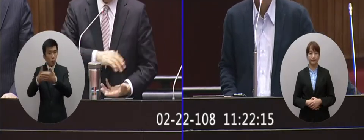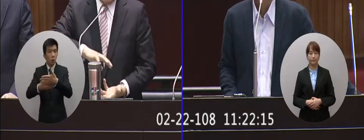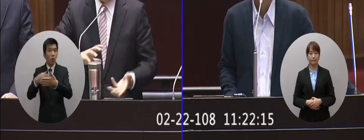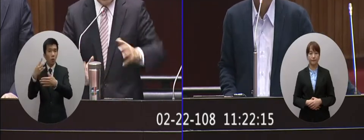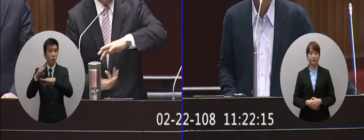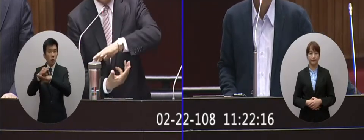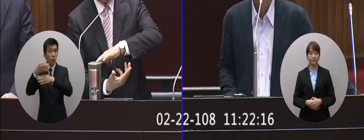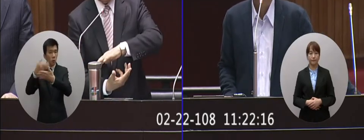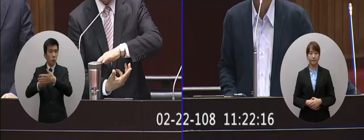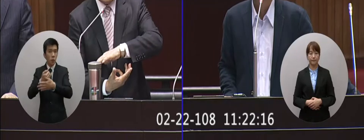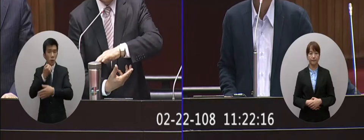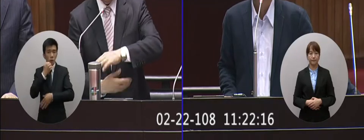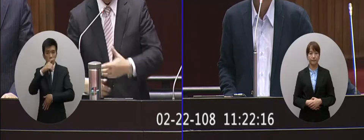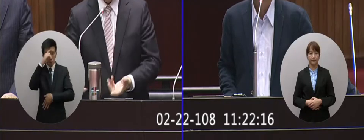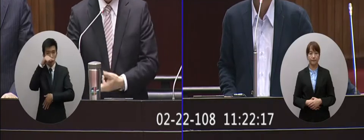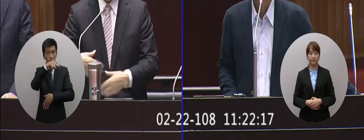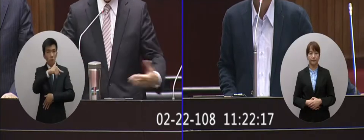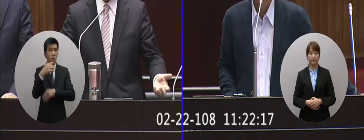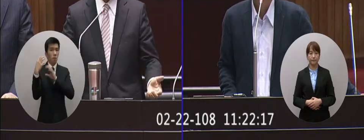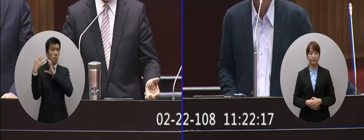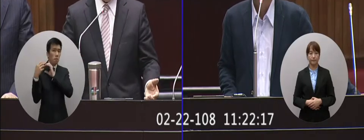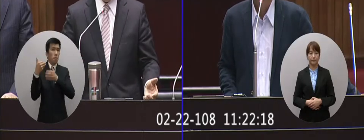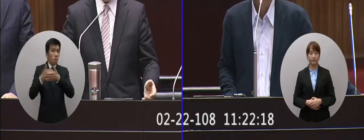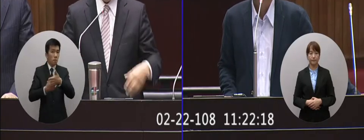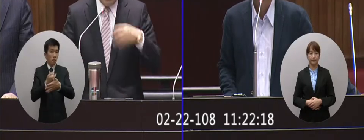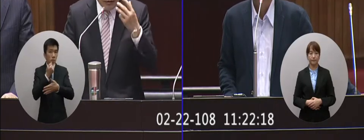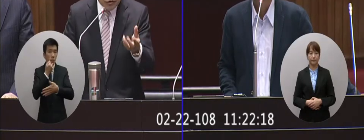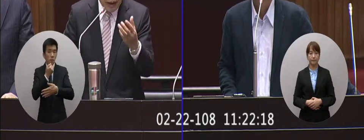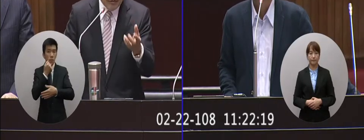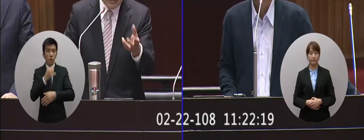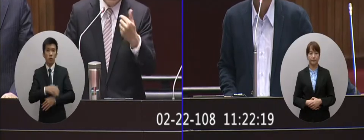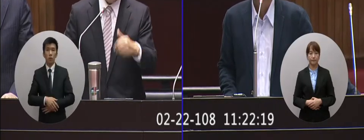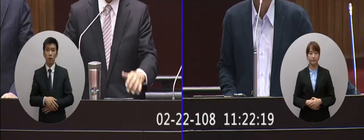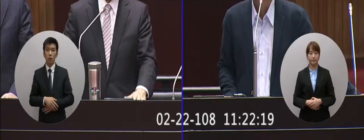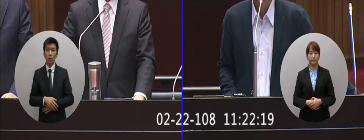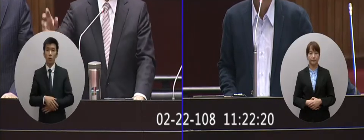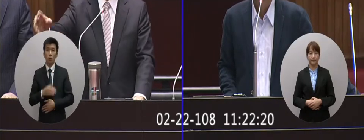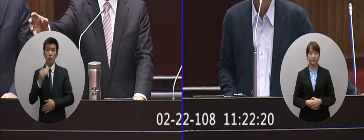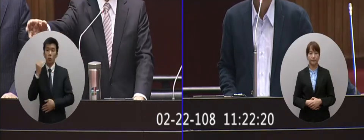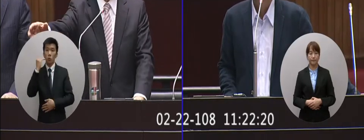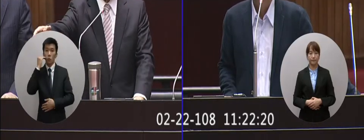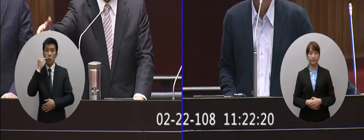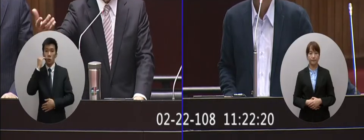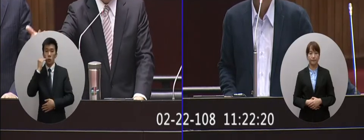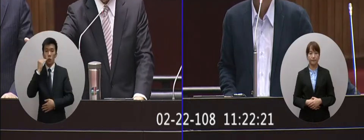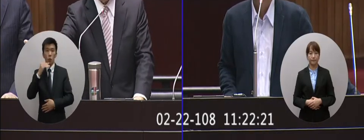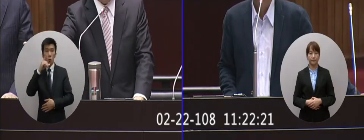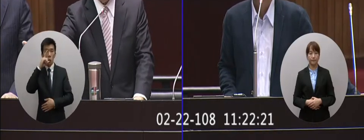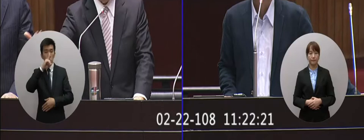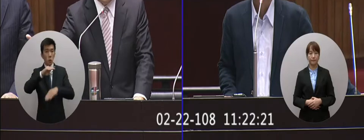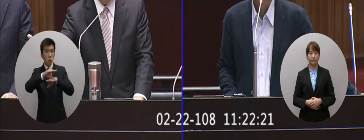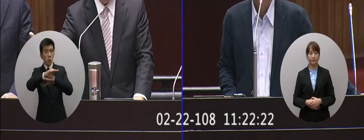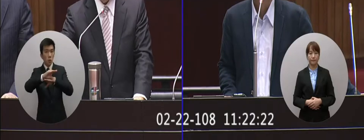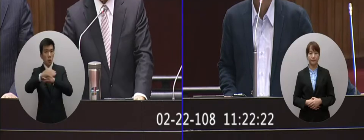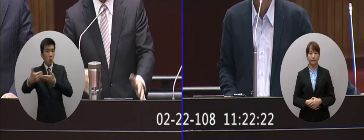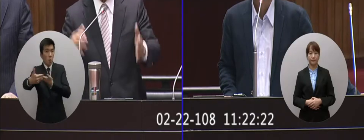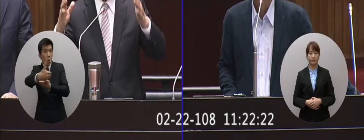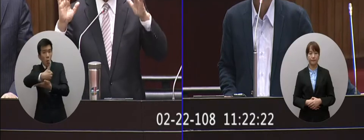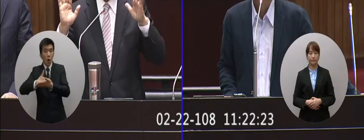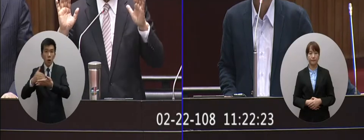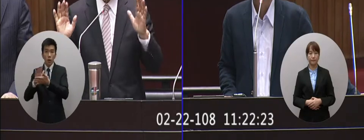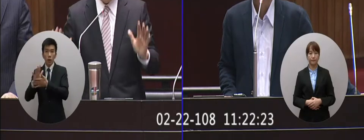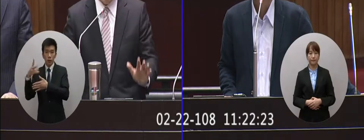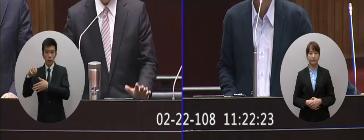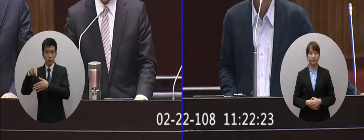担，早换新车，修旧车，安怎样过来个修旧车，阁会当有一条钱，安